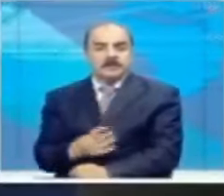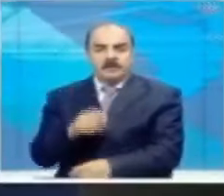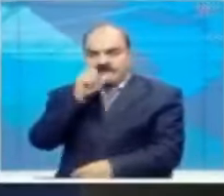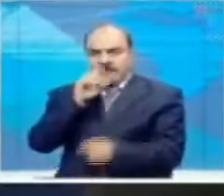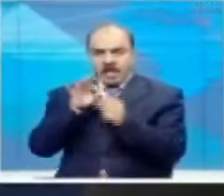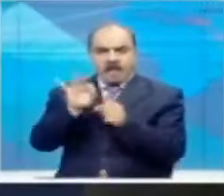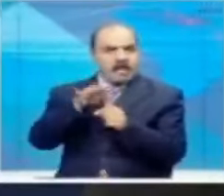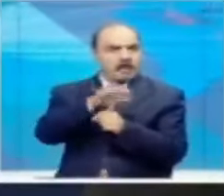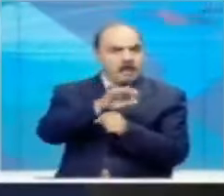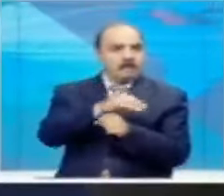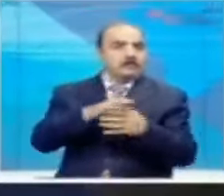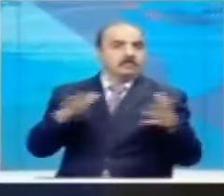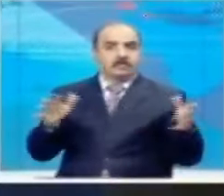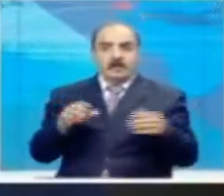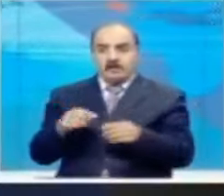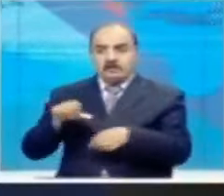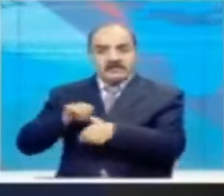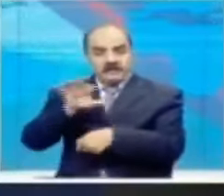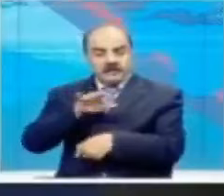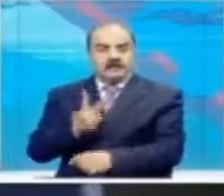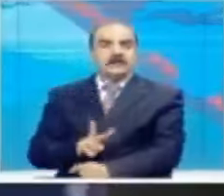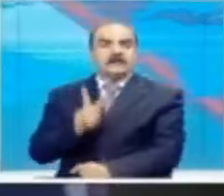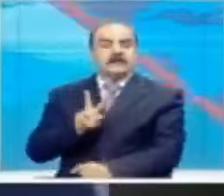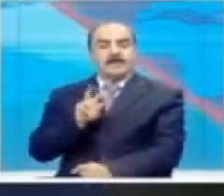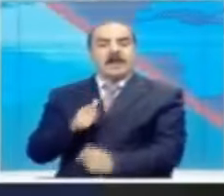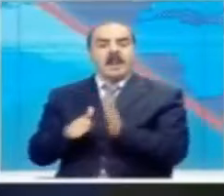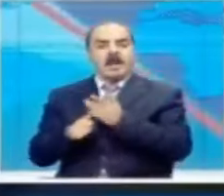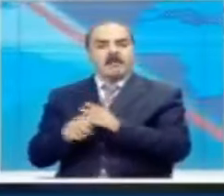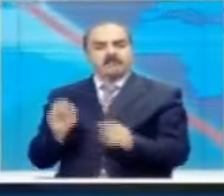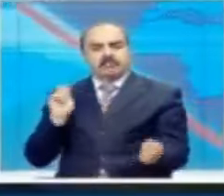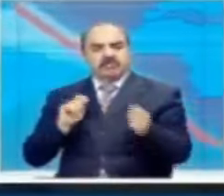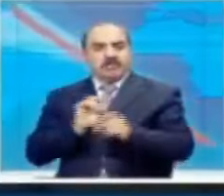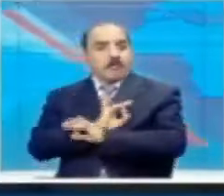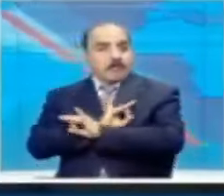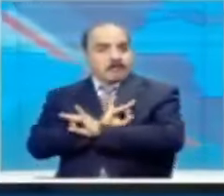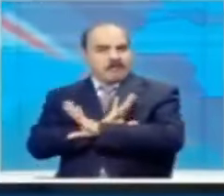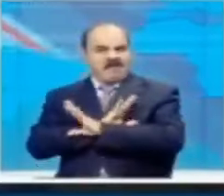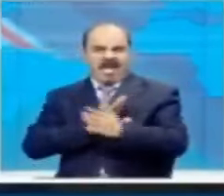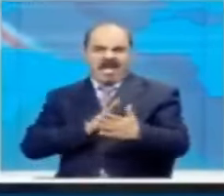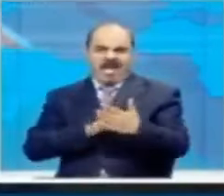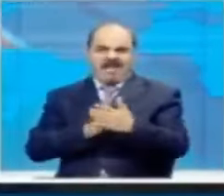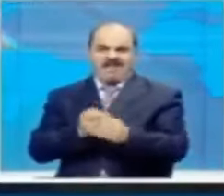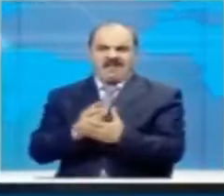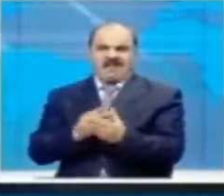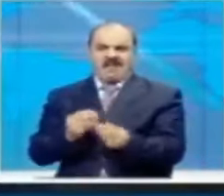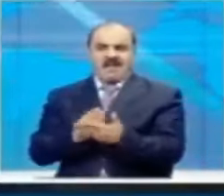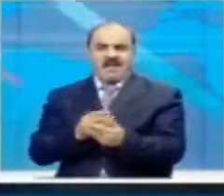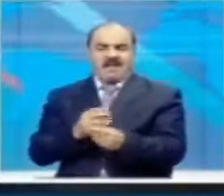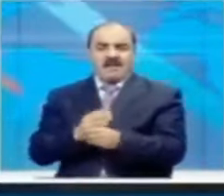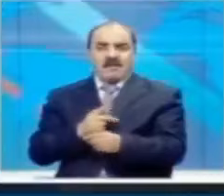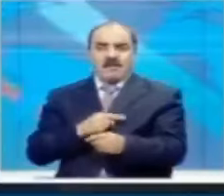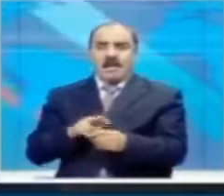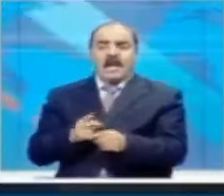149 قريه في سبع مراكز اللي هم دخلوا المرحله الاولى اخر حاجه اخر حاجه بتتحط في